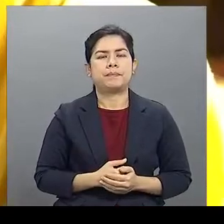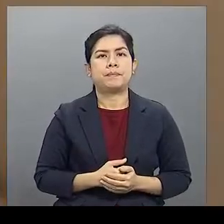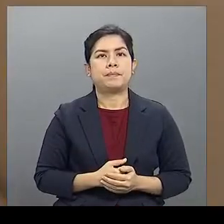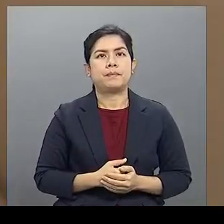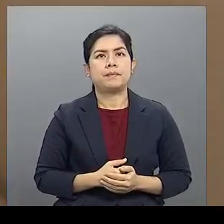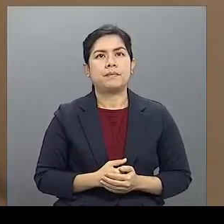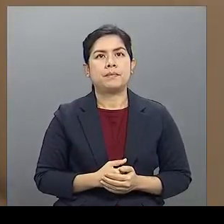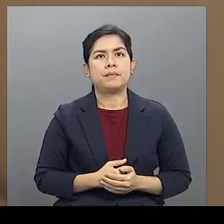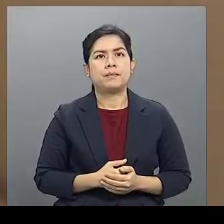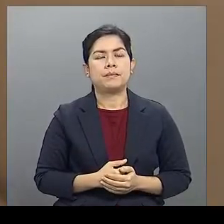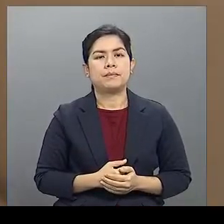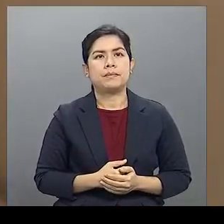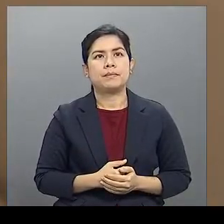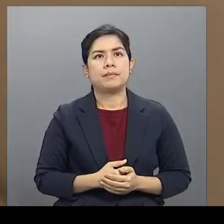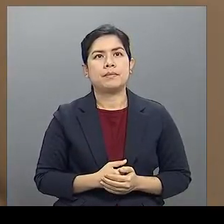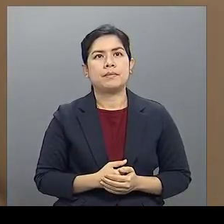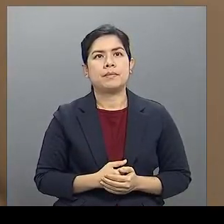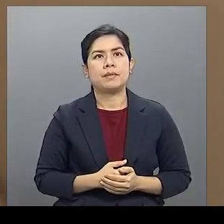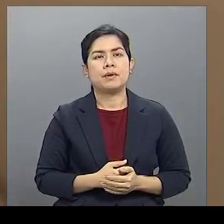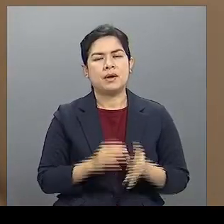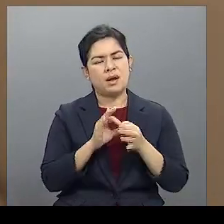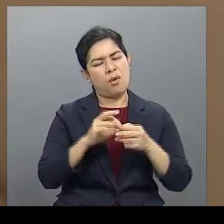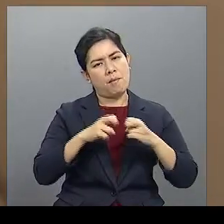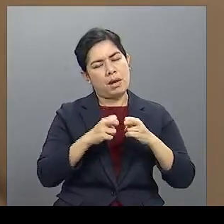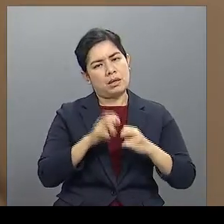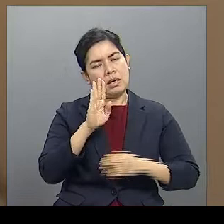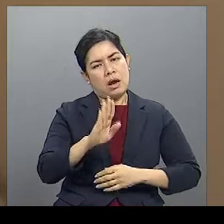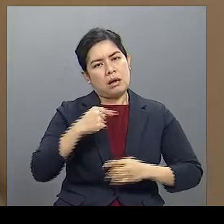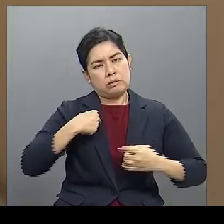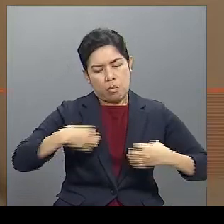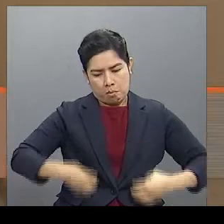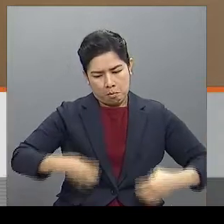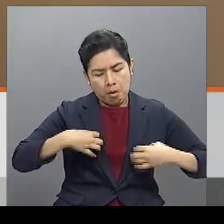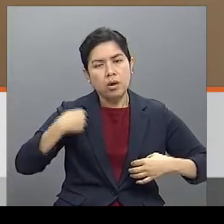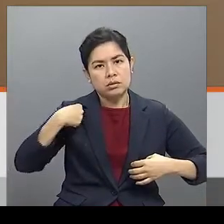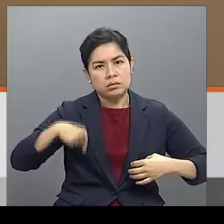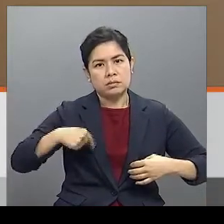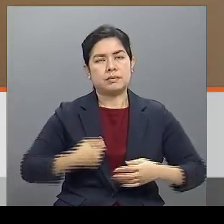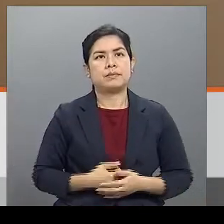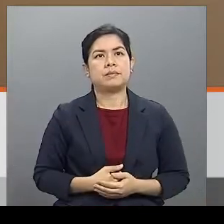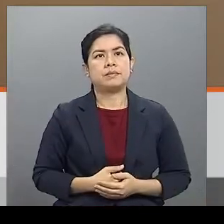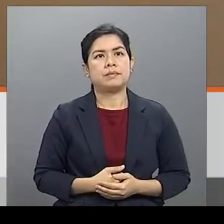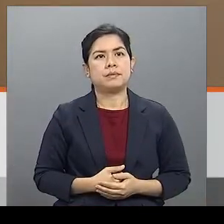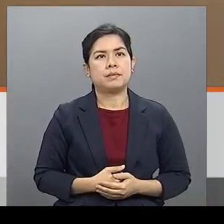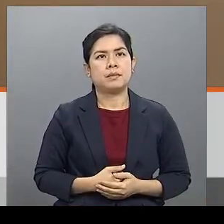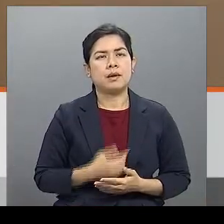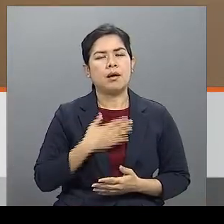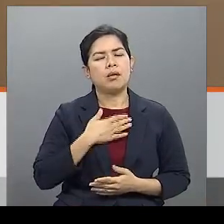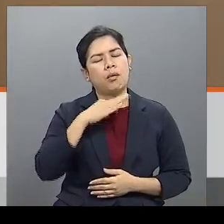มันจะอยู่กับปอดมันหายใจฟื้นหายใจไม่ลงเนี่ย